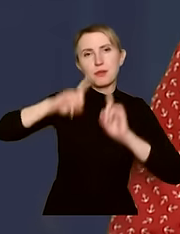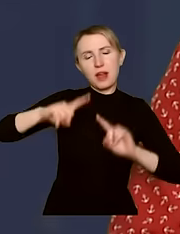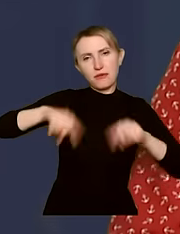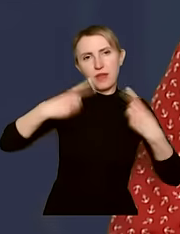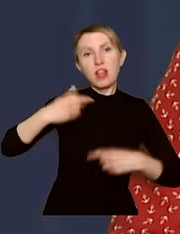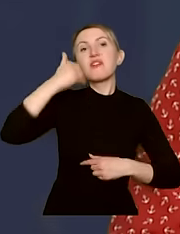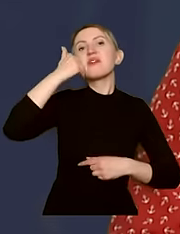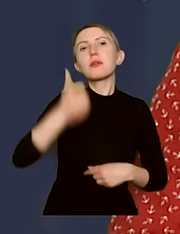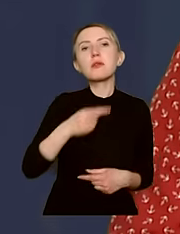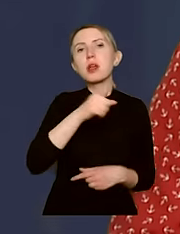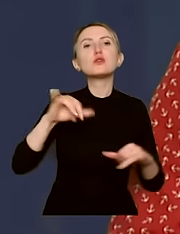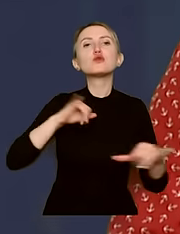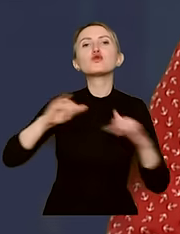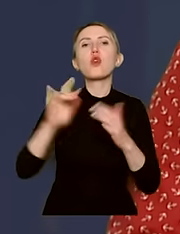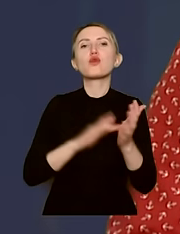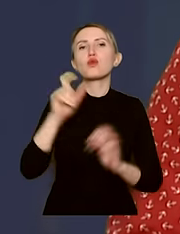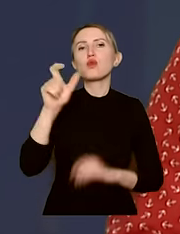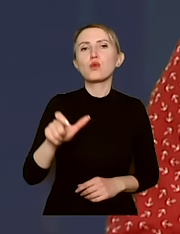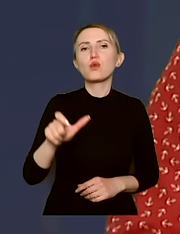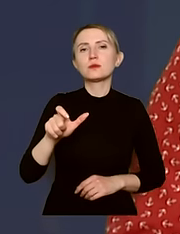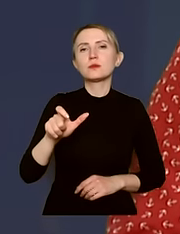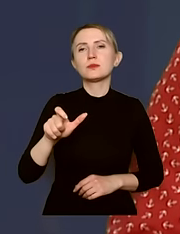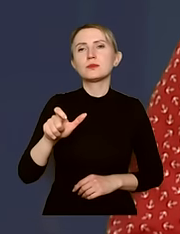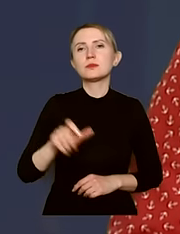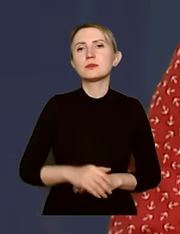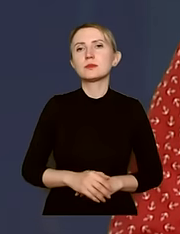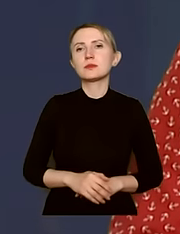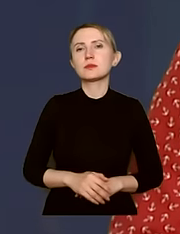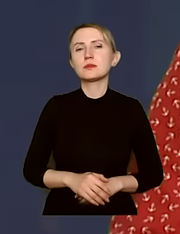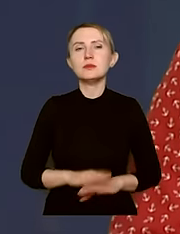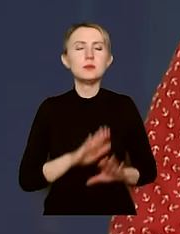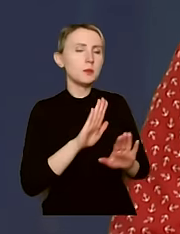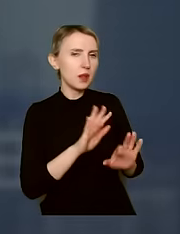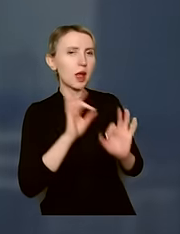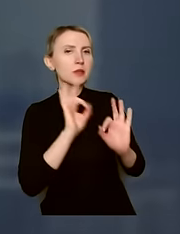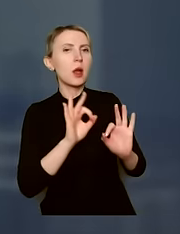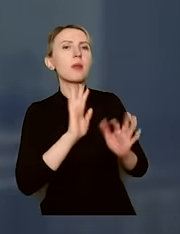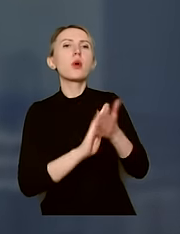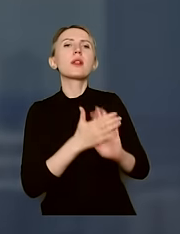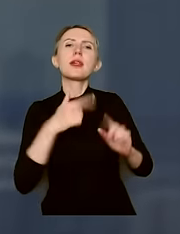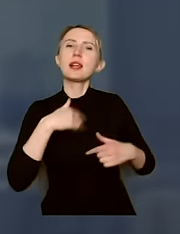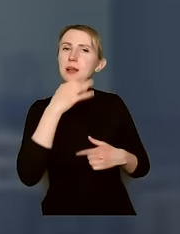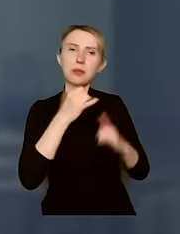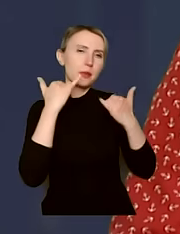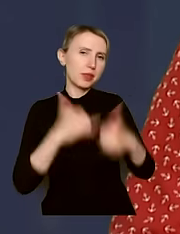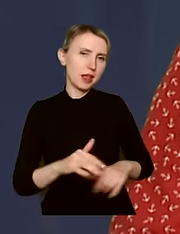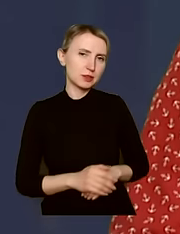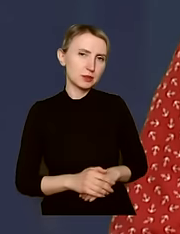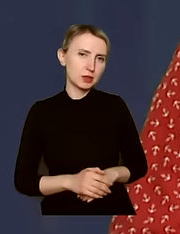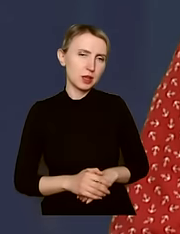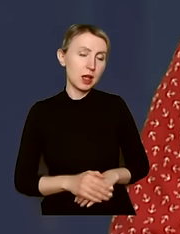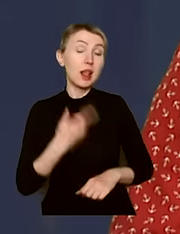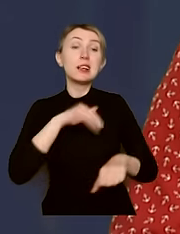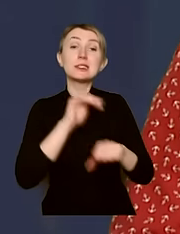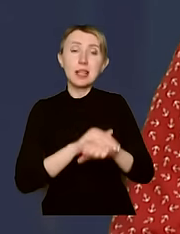kompromitacji, jaką dla rządu Donalda Tuska jest. Dobrze, panie pośle, ile ta przykrywka, to ja zapytam inaczej. Niezrealizowanie. Zgadzamy się, że żadnego